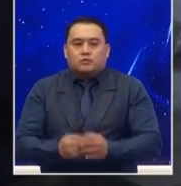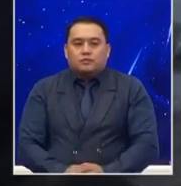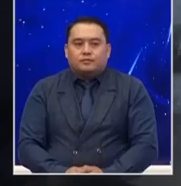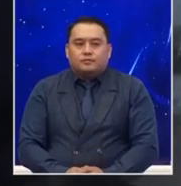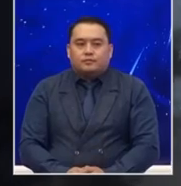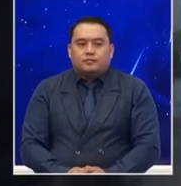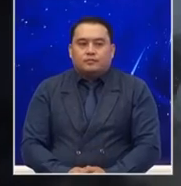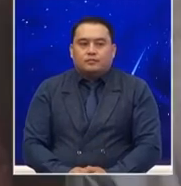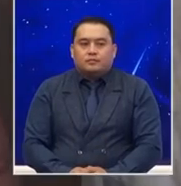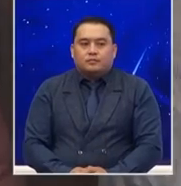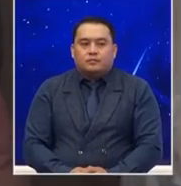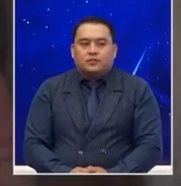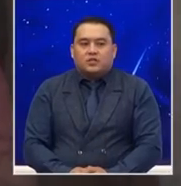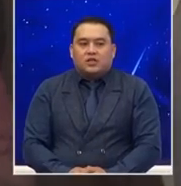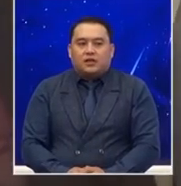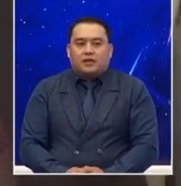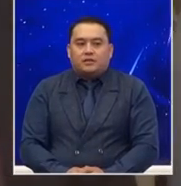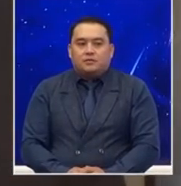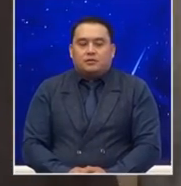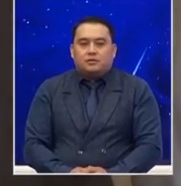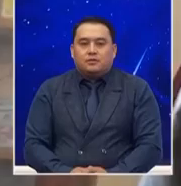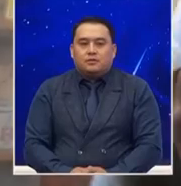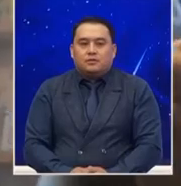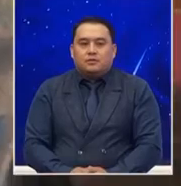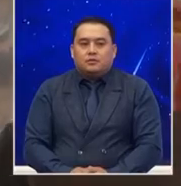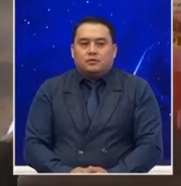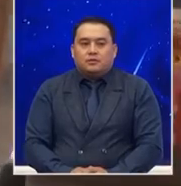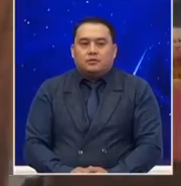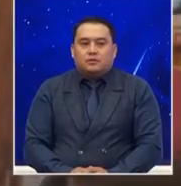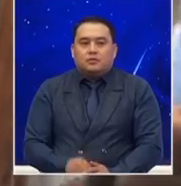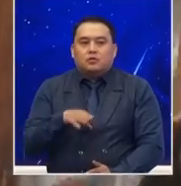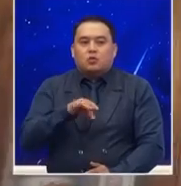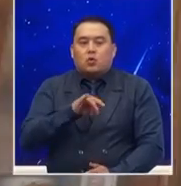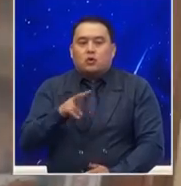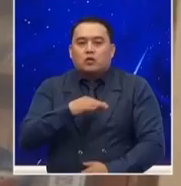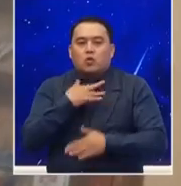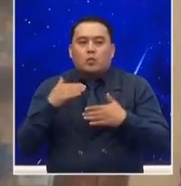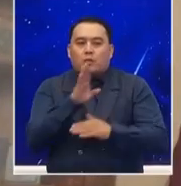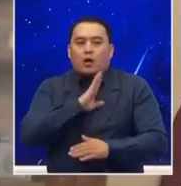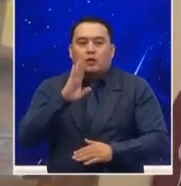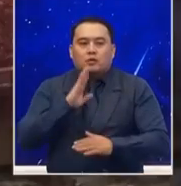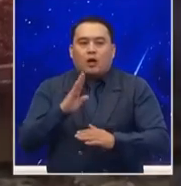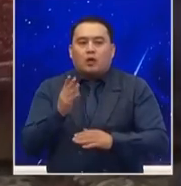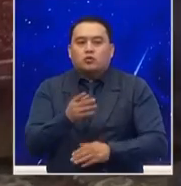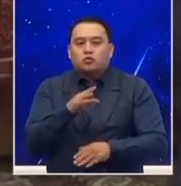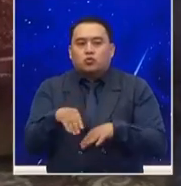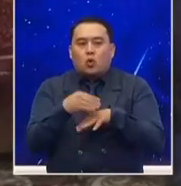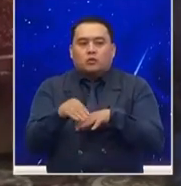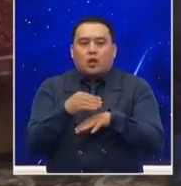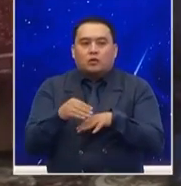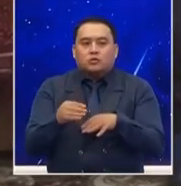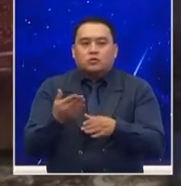Қалай орналасқаны. Жақсы, рахмет. Толқын Ноғайбекова көп балалана, жолдасы мүгедек, үкіметтен